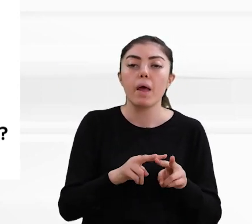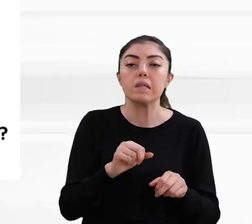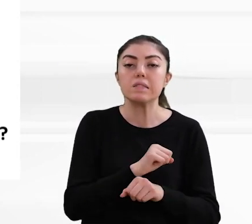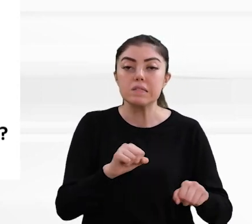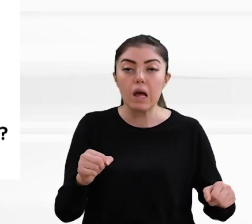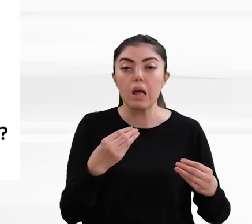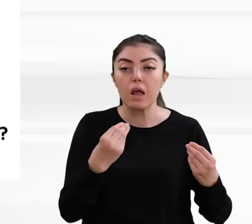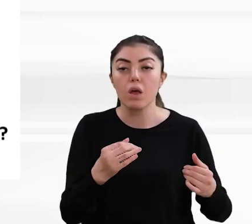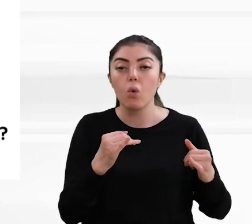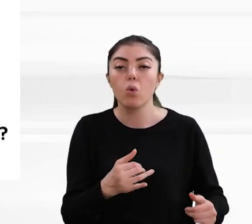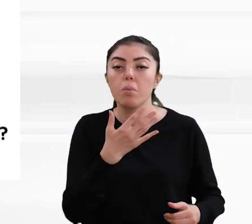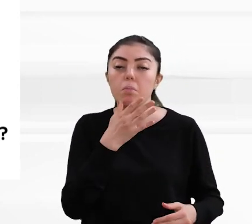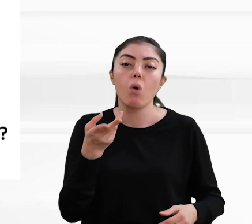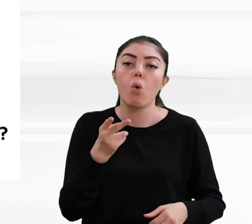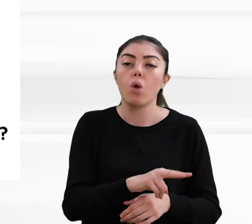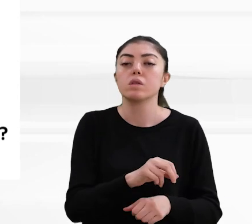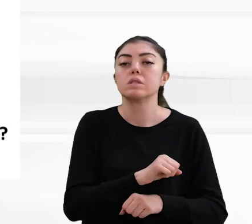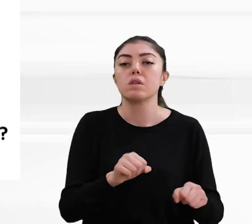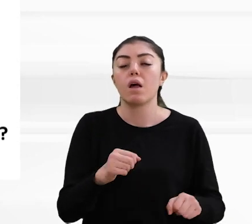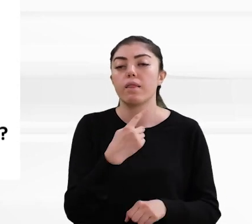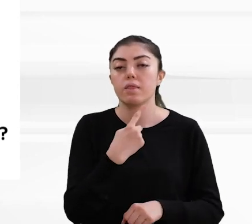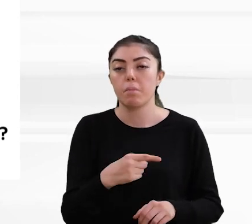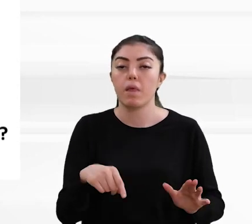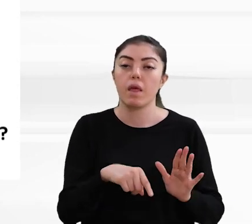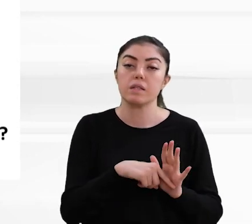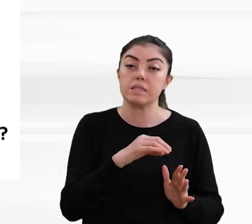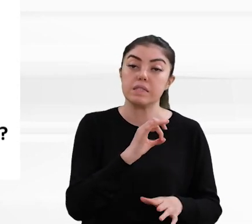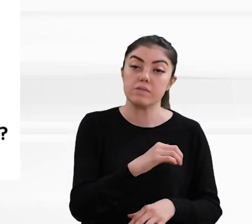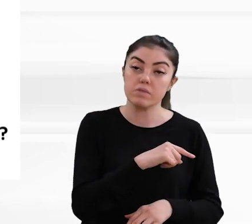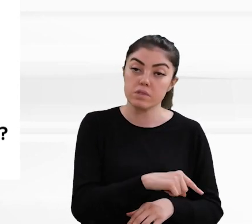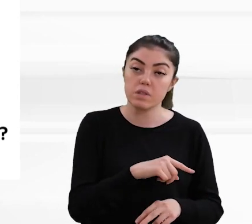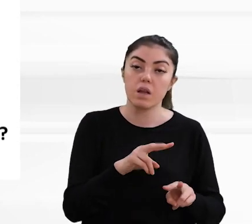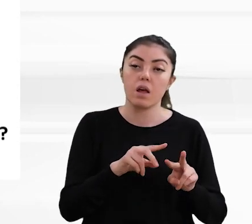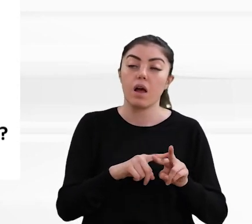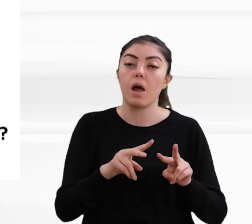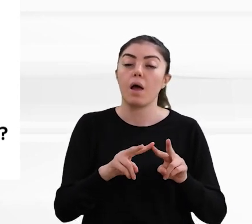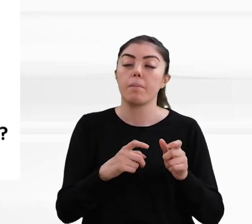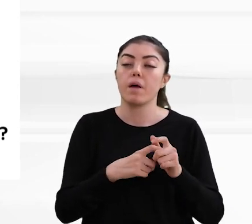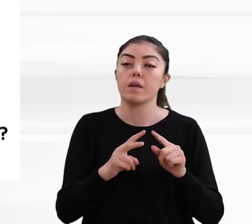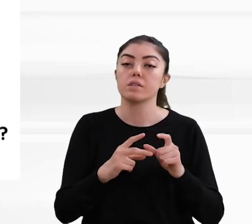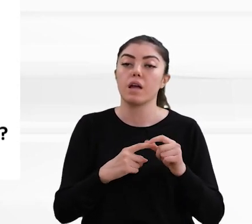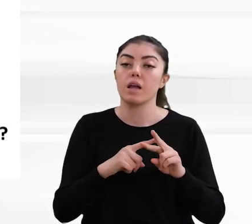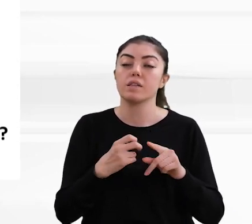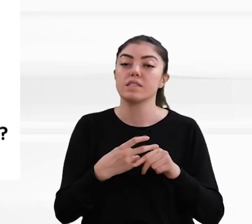ama buradaki böcekler ezildi öldüler özel zararları var -0 yani amensalizm